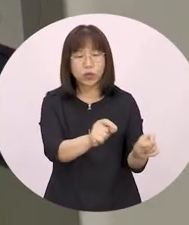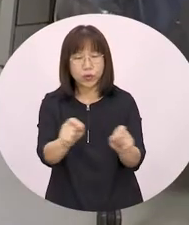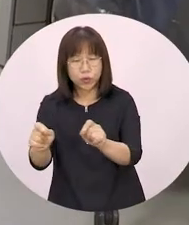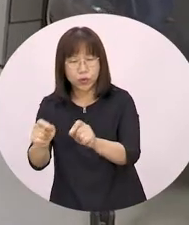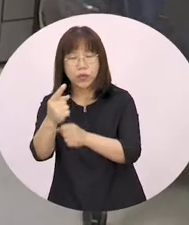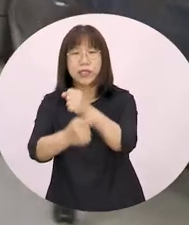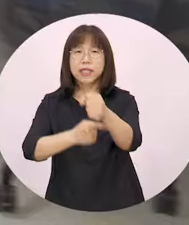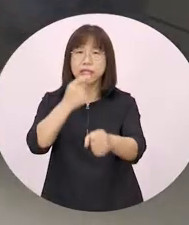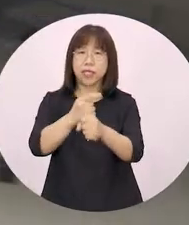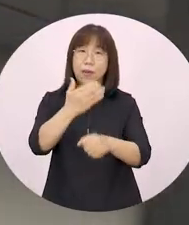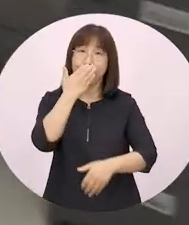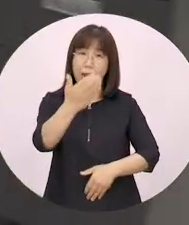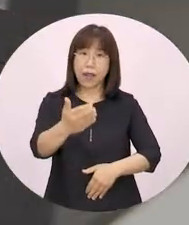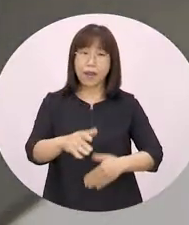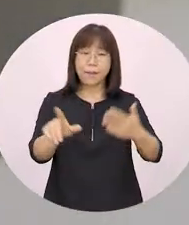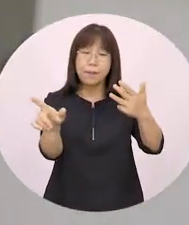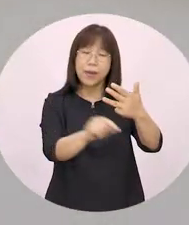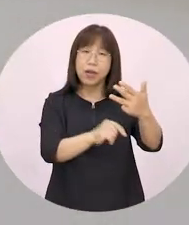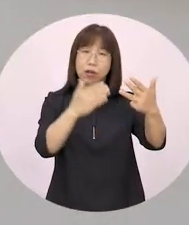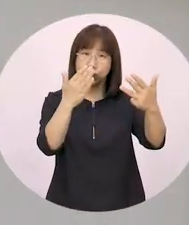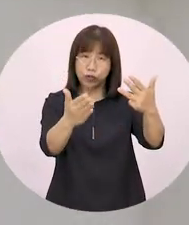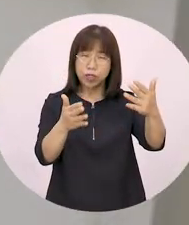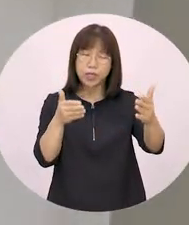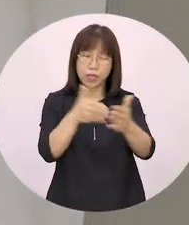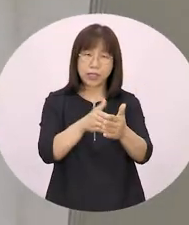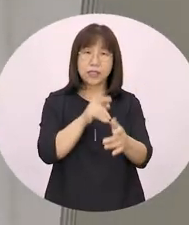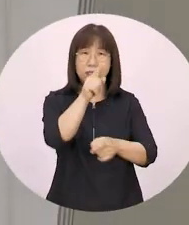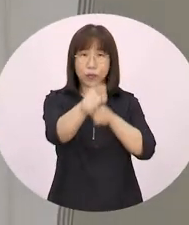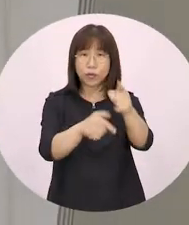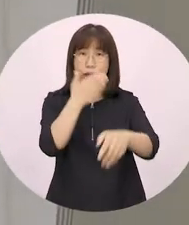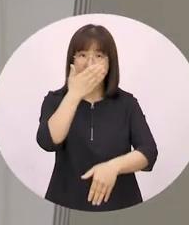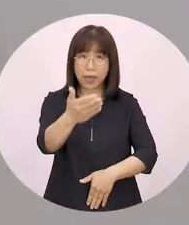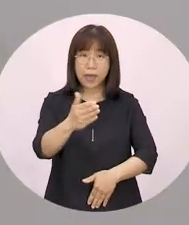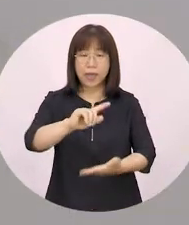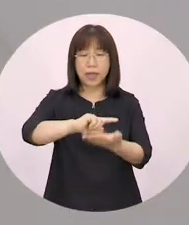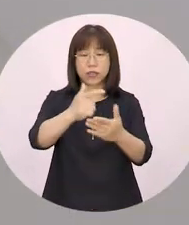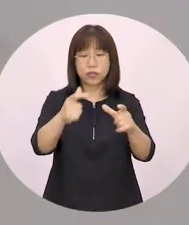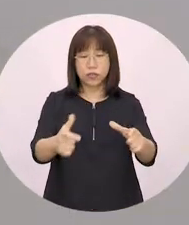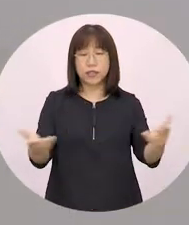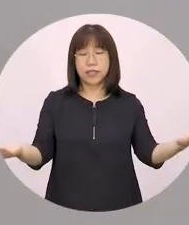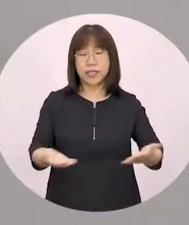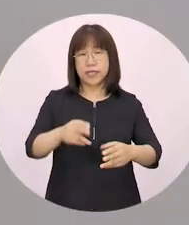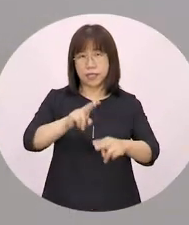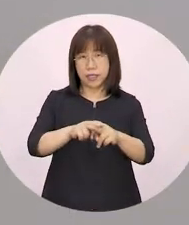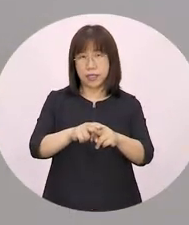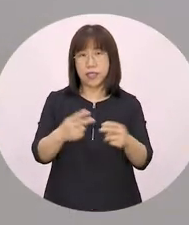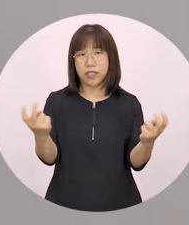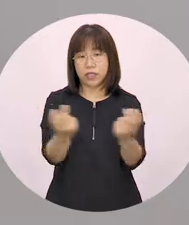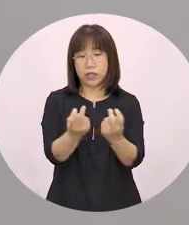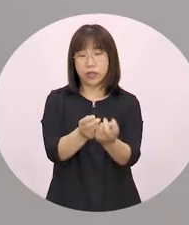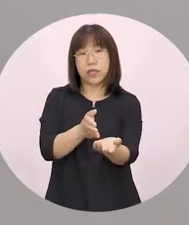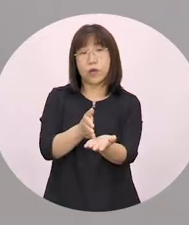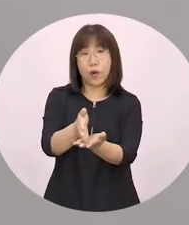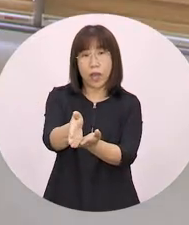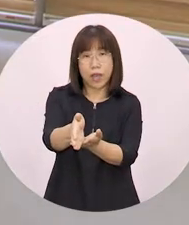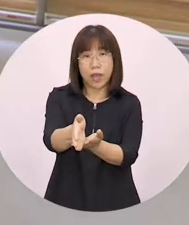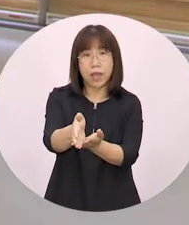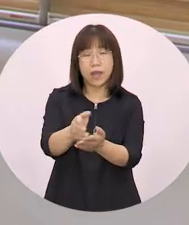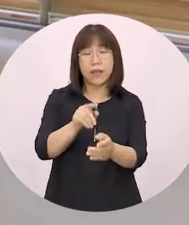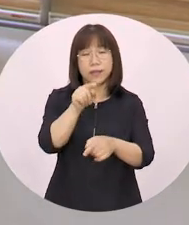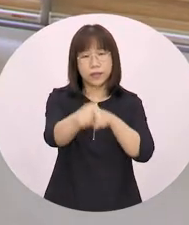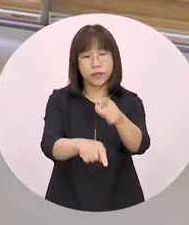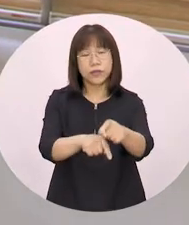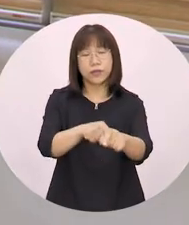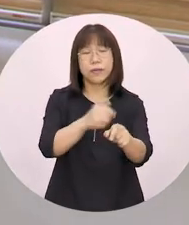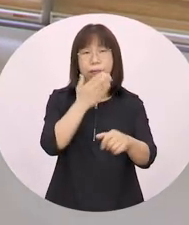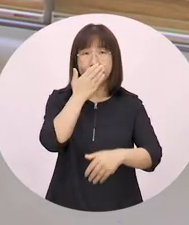연장 가능합니다. 접수는 오는 8월 9일까지 강서구 일자리정책과로 관련 서류를 갖춰 방문